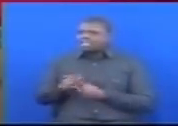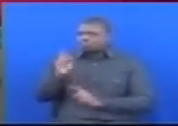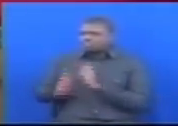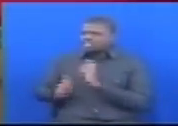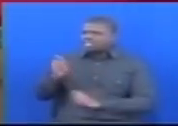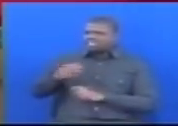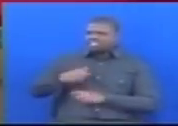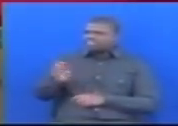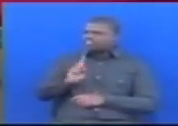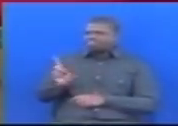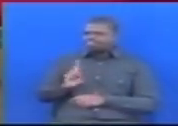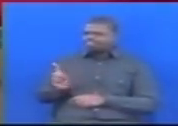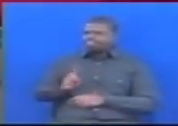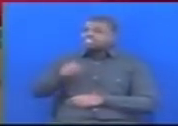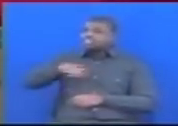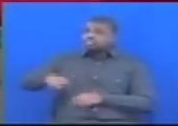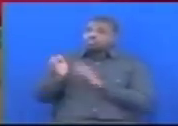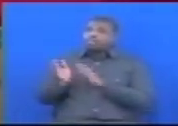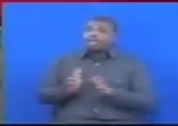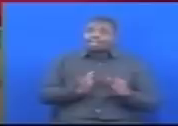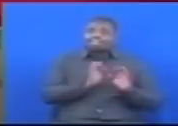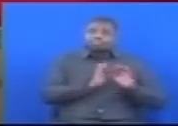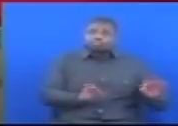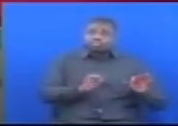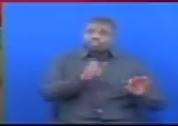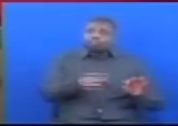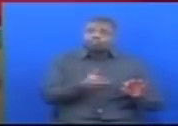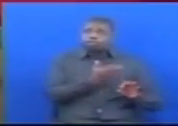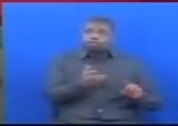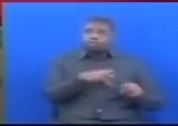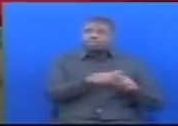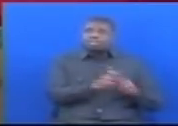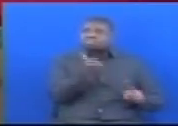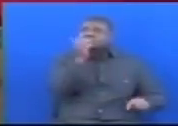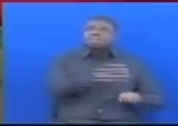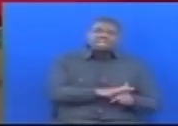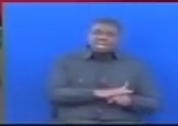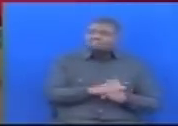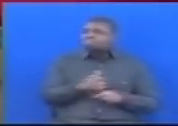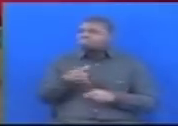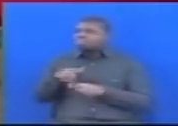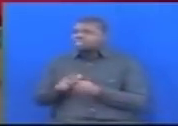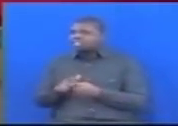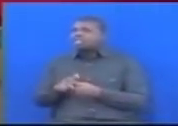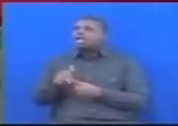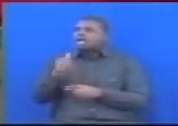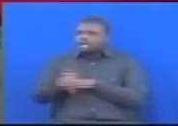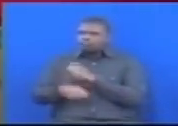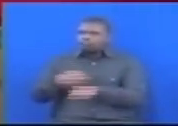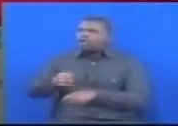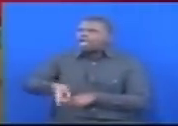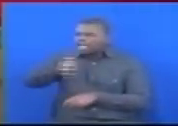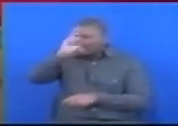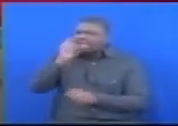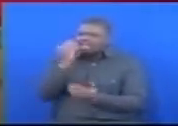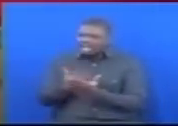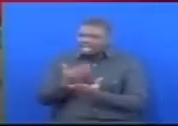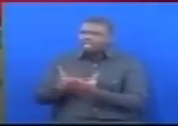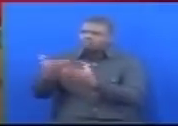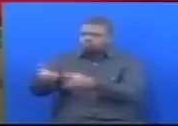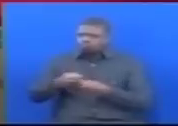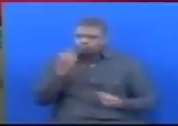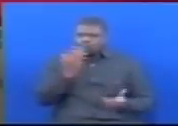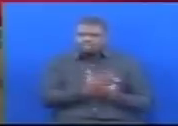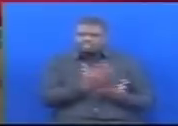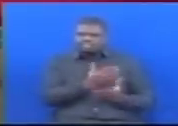sisi. Sisi tumejipanga vizuri, mkandarasi yoyote mbabaishaji ama awe mtaalamu kwa maana mhandisi wa maji tutamchukulia hatua haraka iwezekanavyo katika